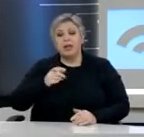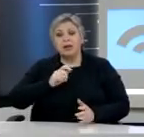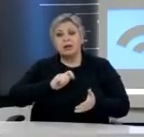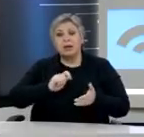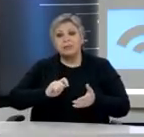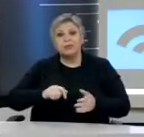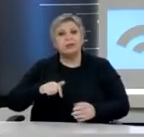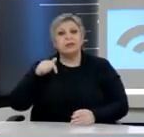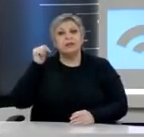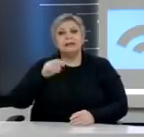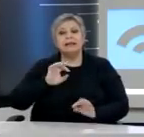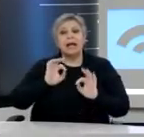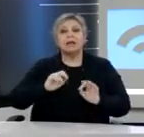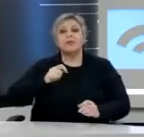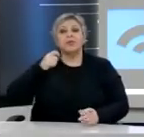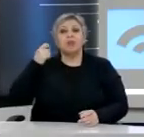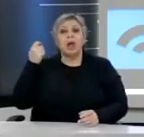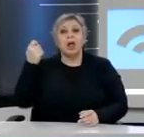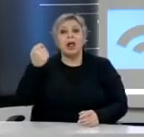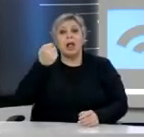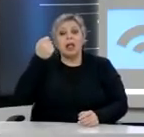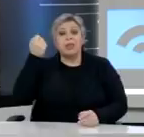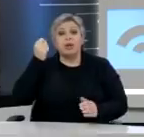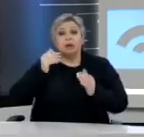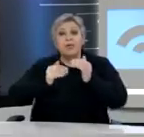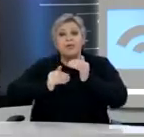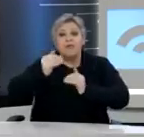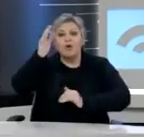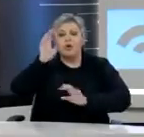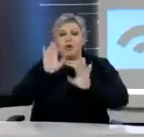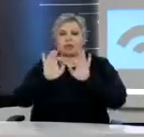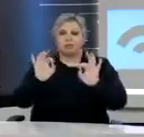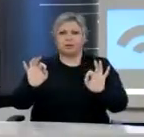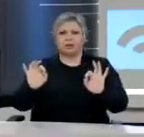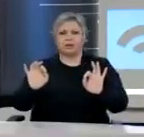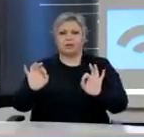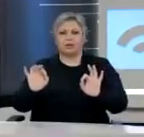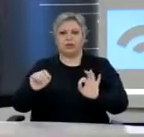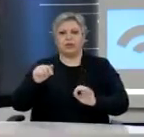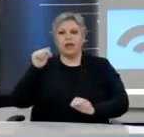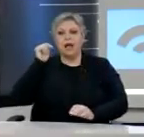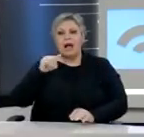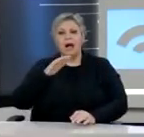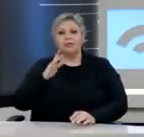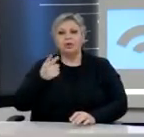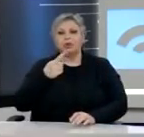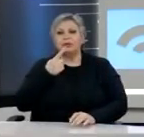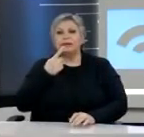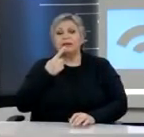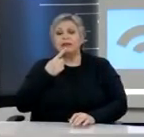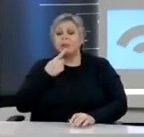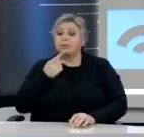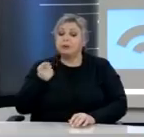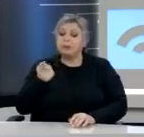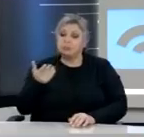ζήτημα της εθνότητας των πολιτών της Βόρειας Μακεδονίας. Ορίστε, κύριε Μητσοτάκη, να δούμε τώρα τι θα βρείτε να μας λέτε.